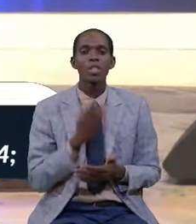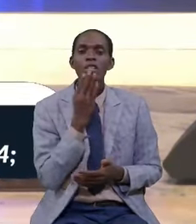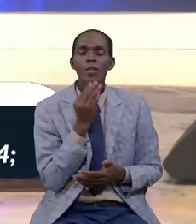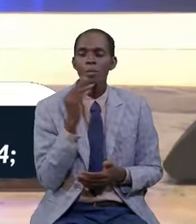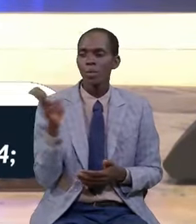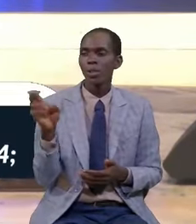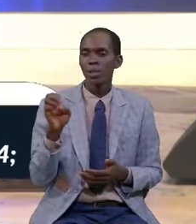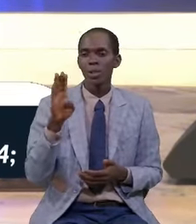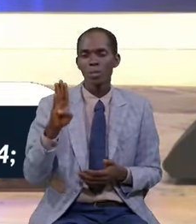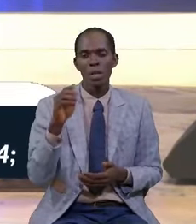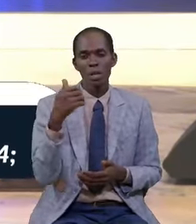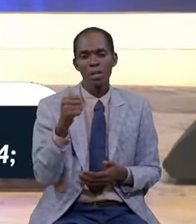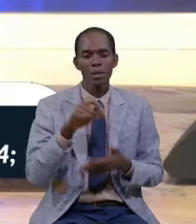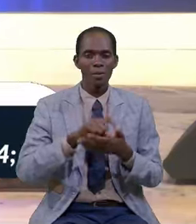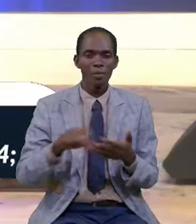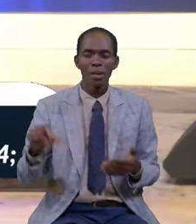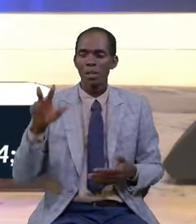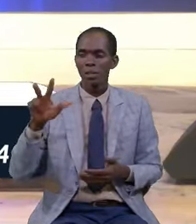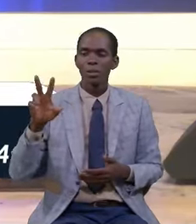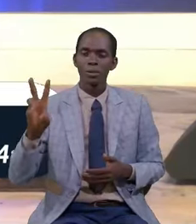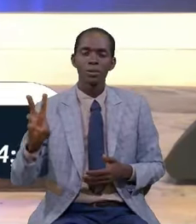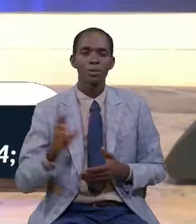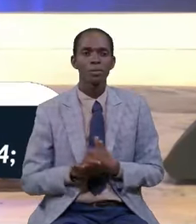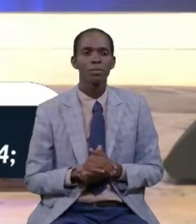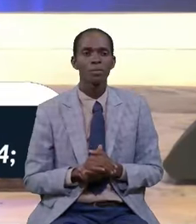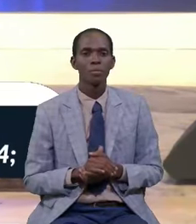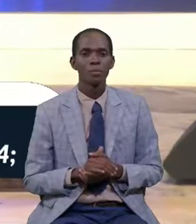10. Verset 37 qui dit,